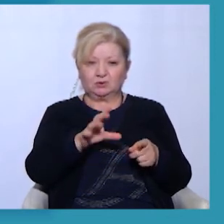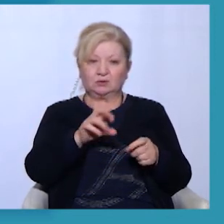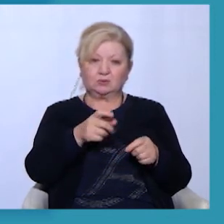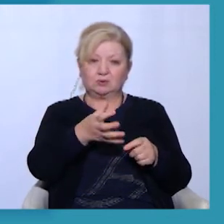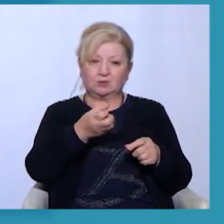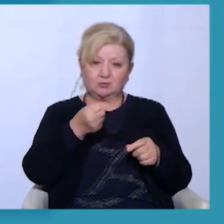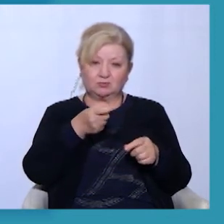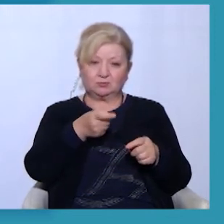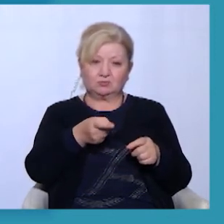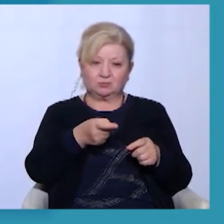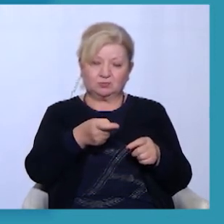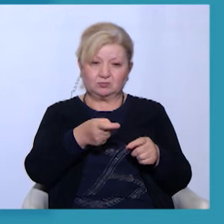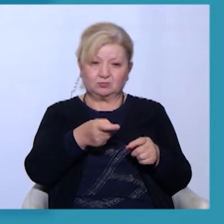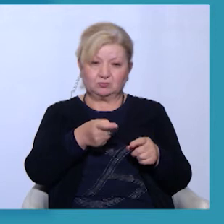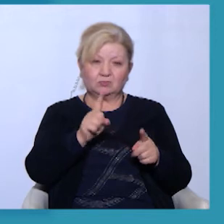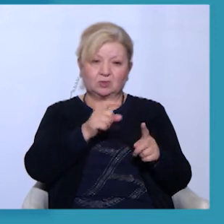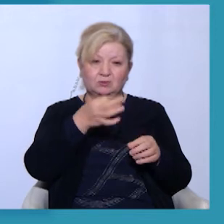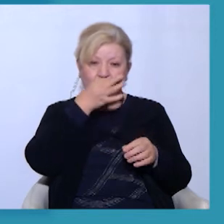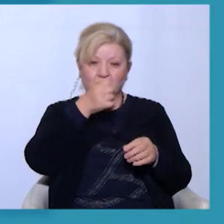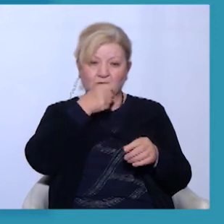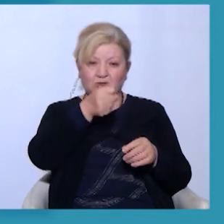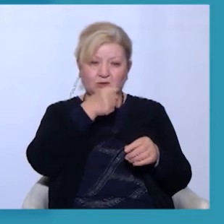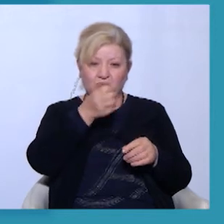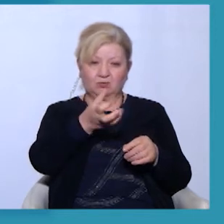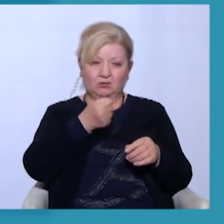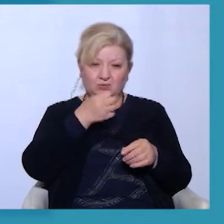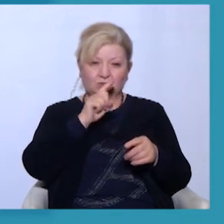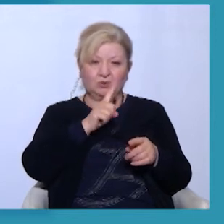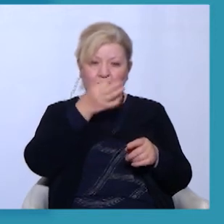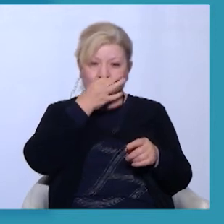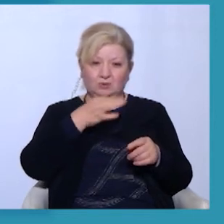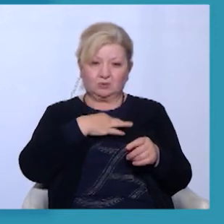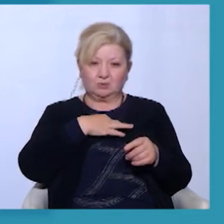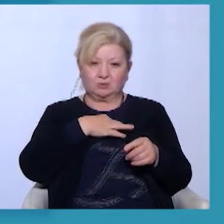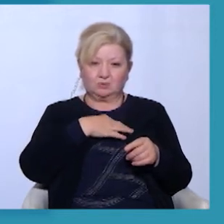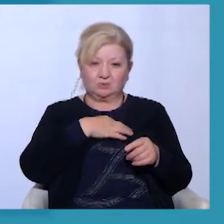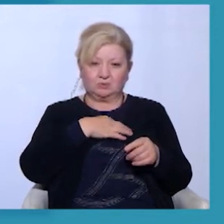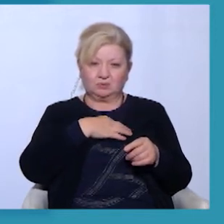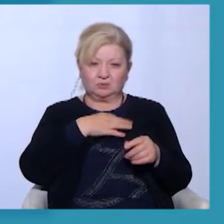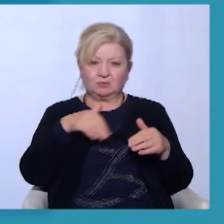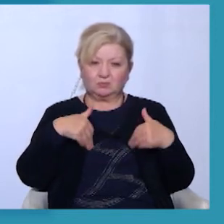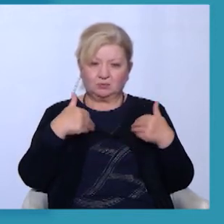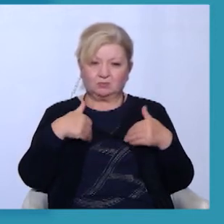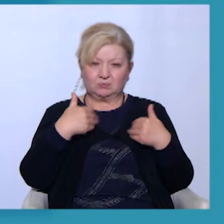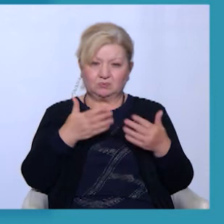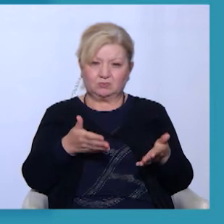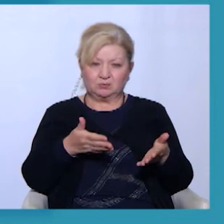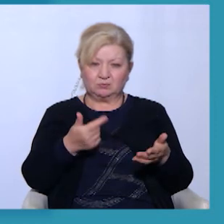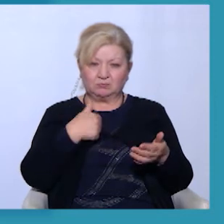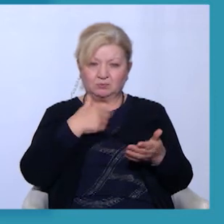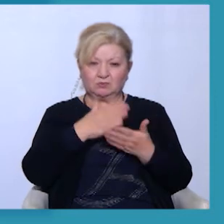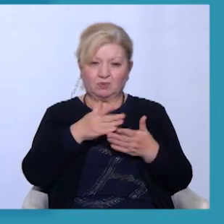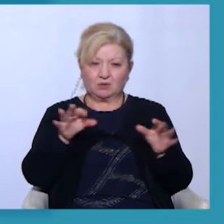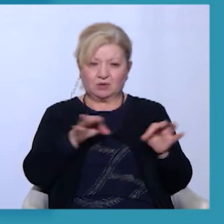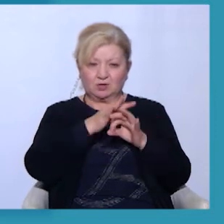და ინტერვიუ ავიღოთ მისგან. აბა, რას გვეტყვის რობოტი დირიჟორი? მე